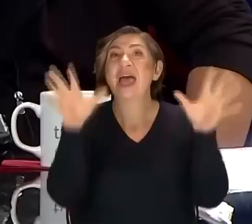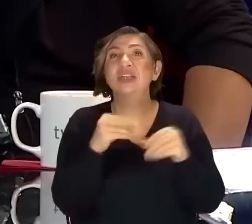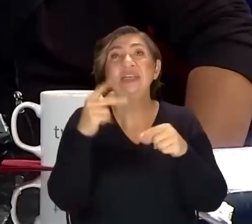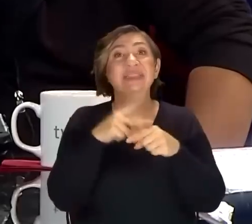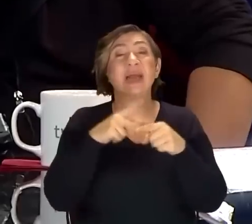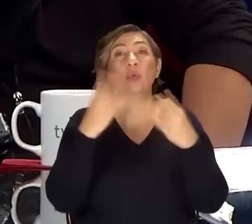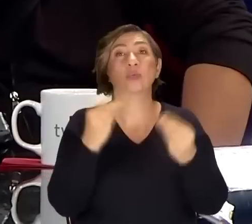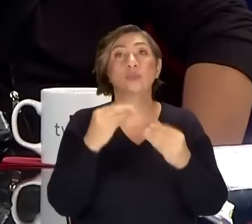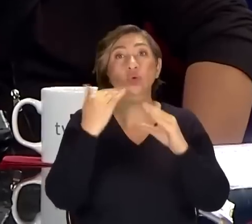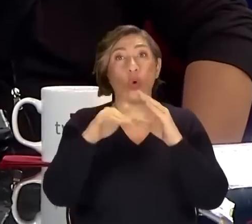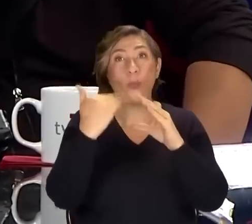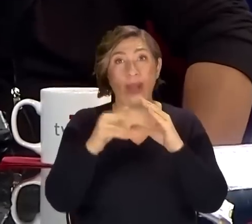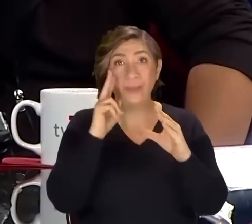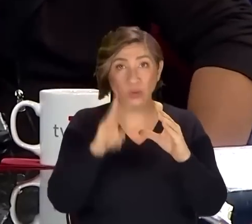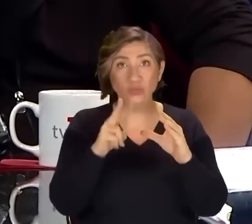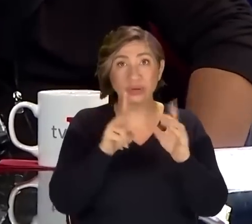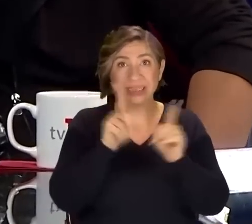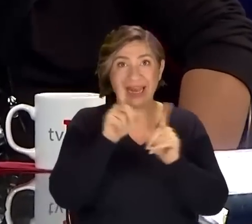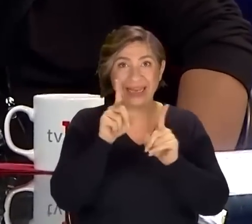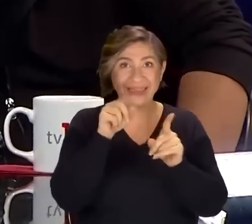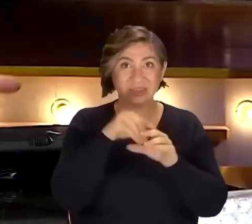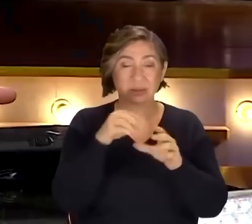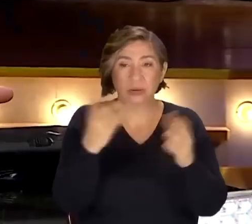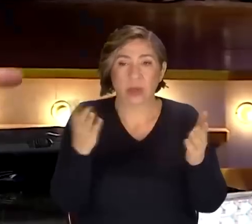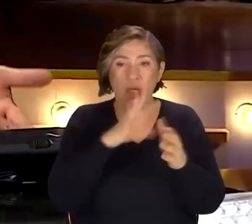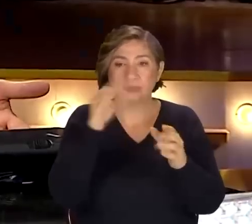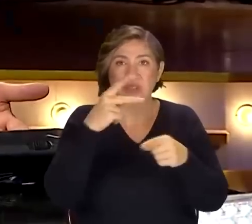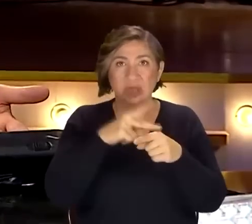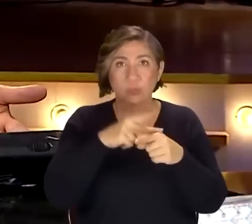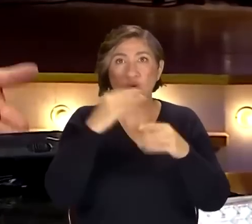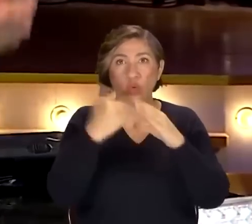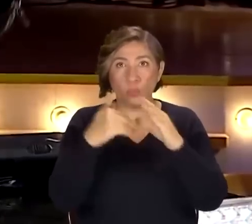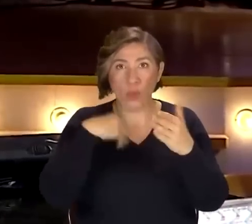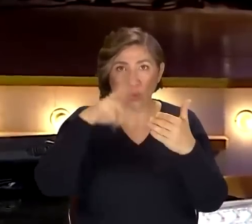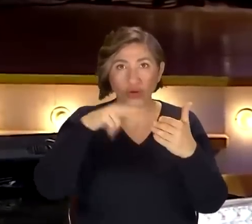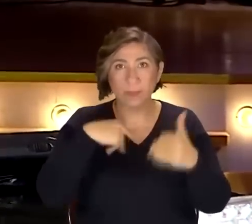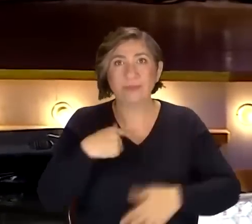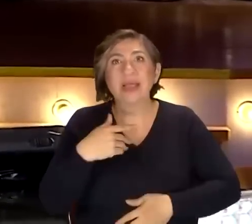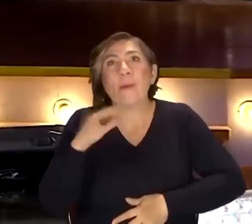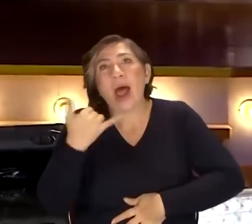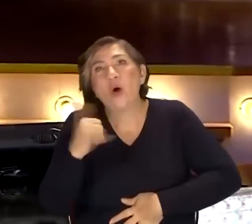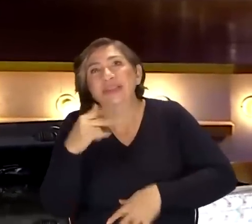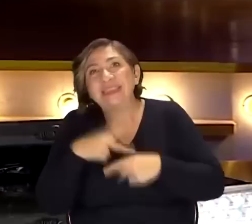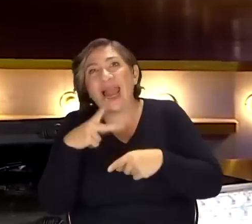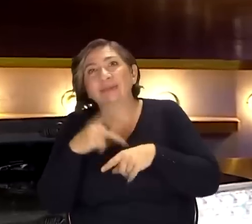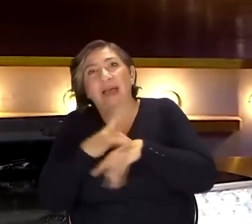şeyden zehirleniyorum. Yorumlara bakıyor musun? Ha? İnternetten söylediğin zaman yorumlara bakıyor musun? Nasıl hem zehirlenip hem de yorum mu okuyacağım? Zehirlenmişim.